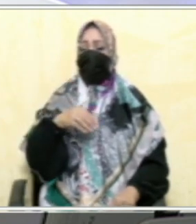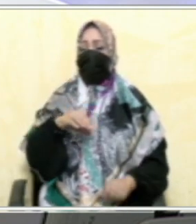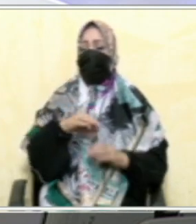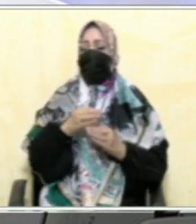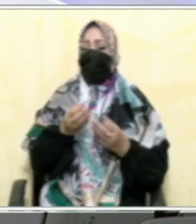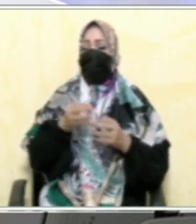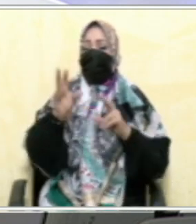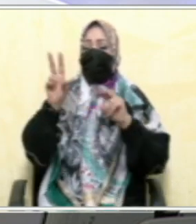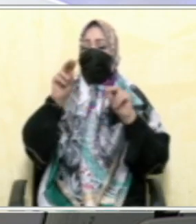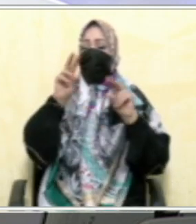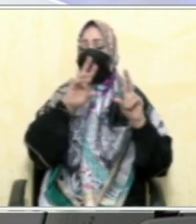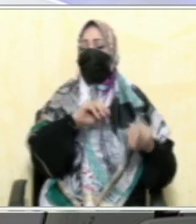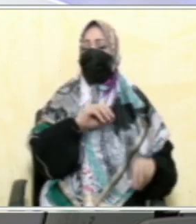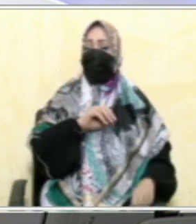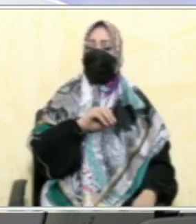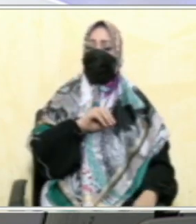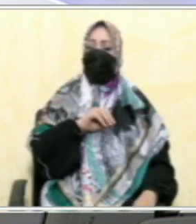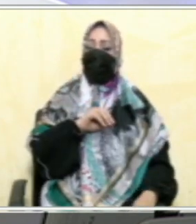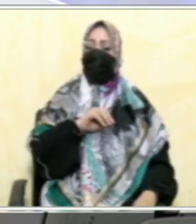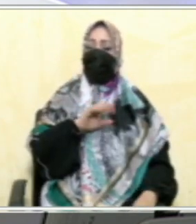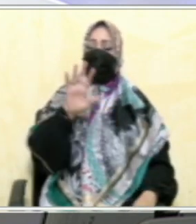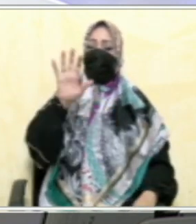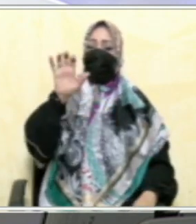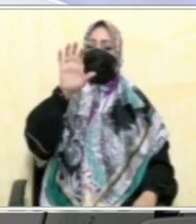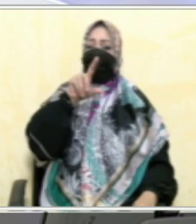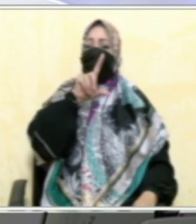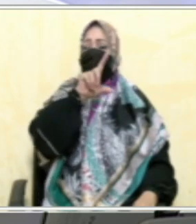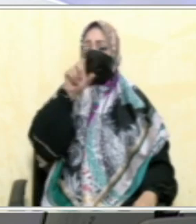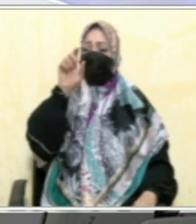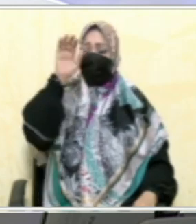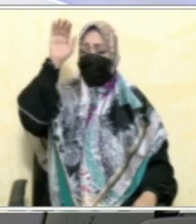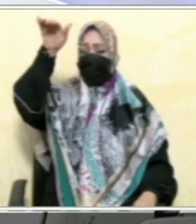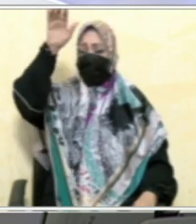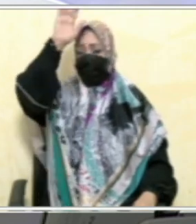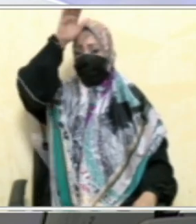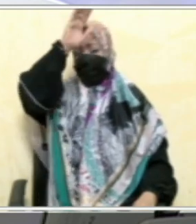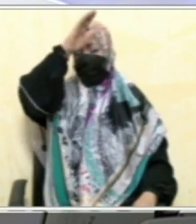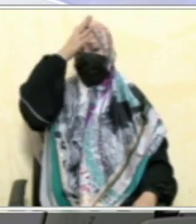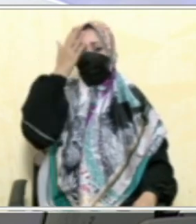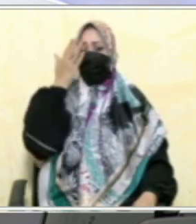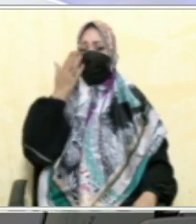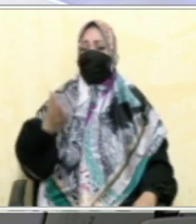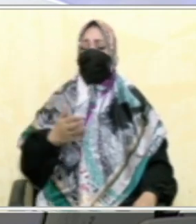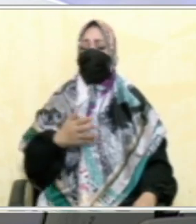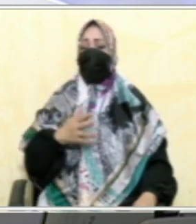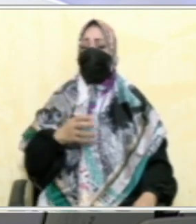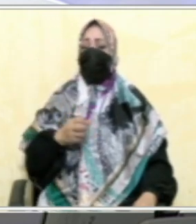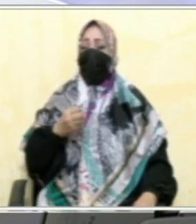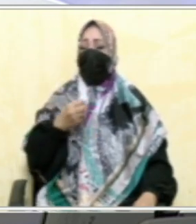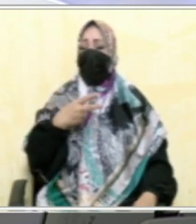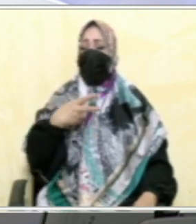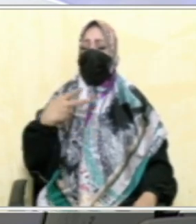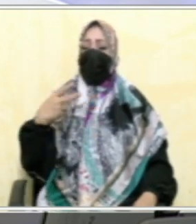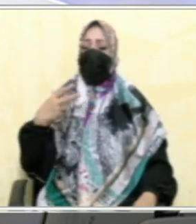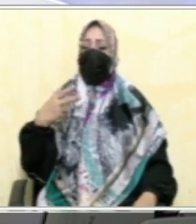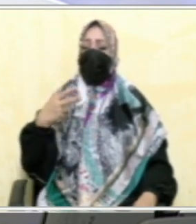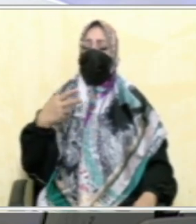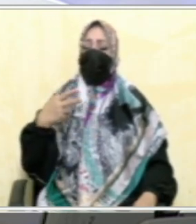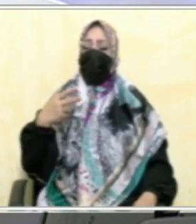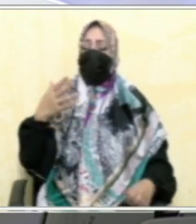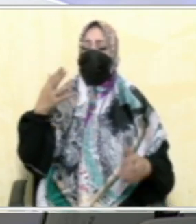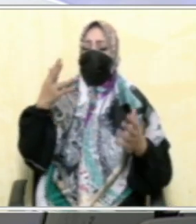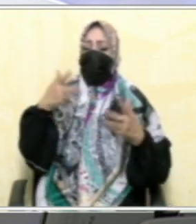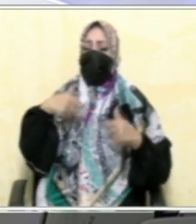يتم بدراسة خبيثة لإفساد قيم المجتمعات الإسلامية. هو المثلية، المرأة